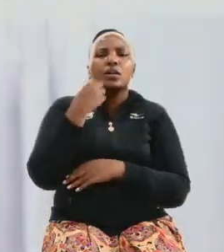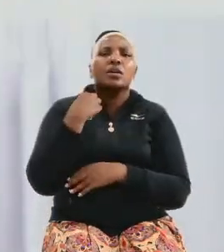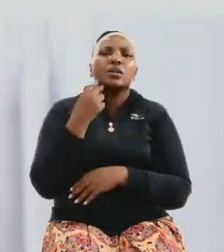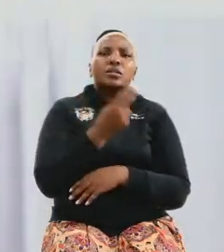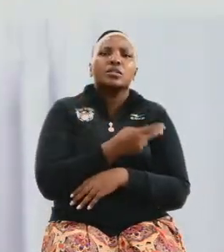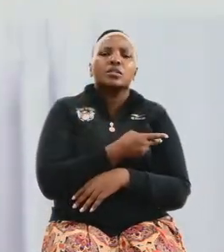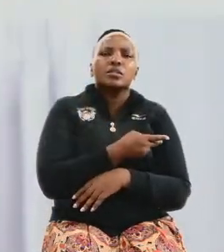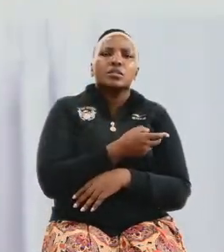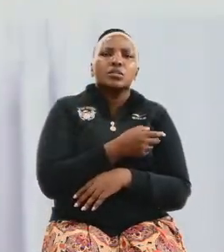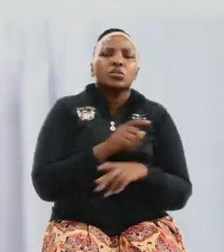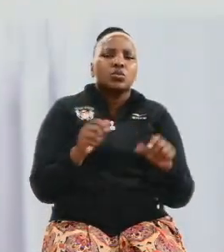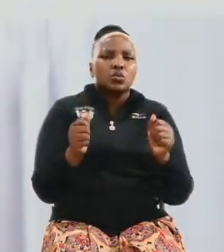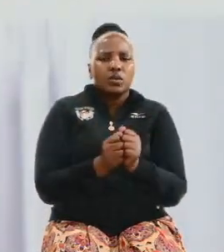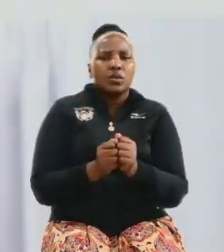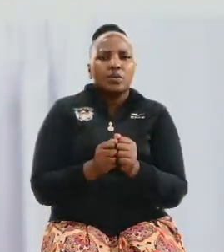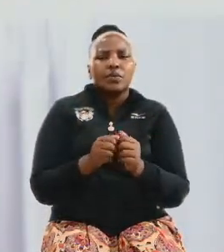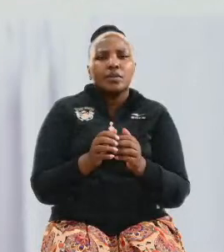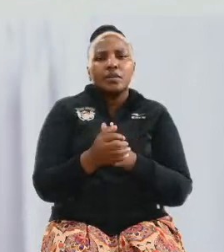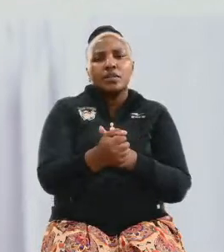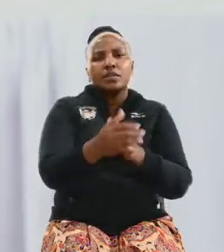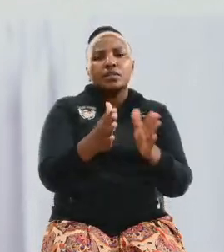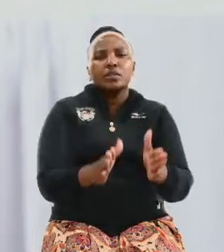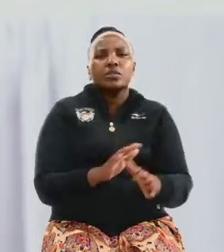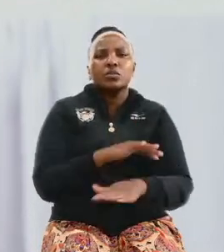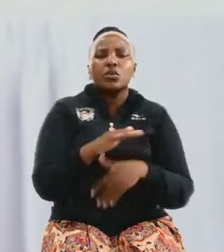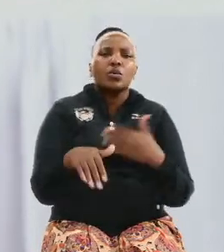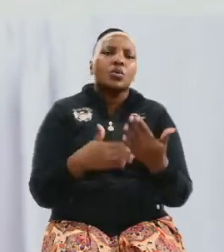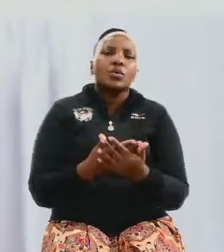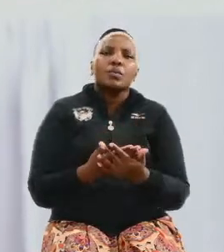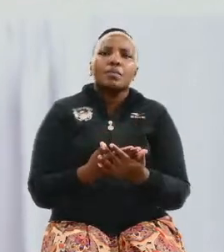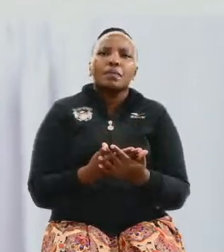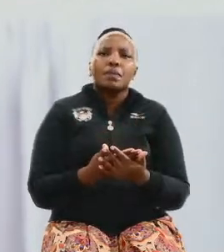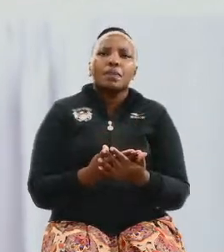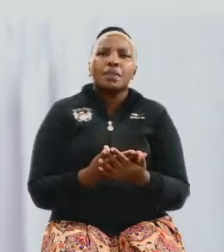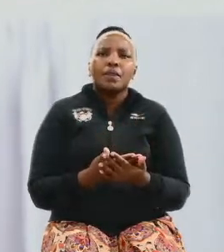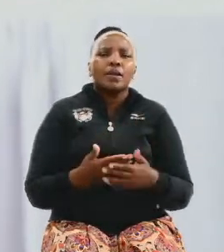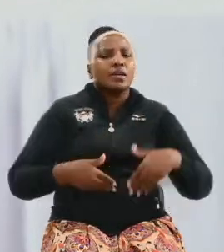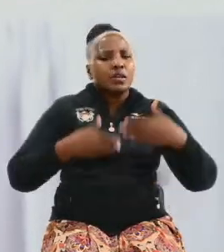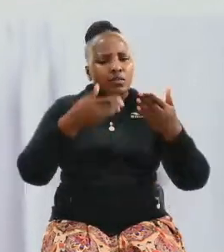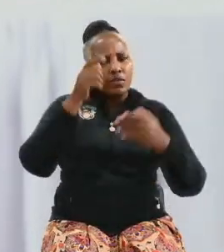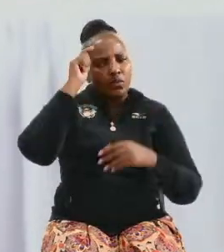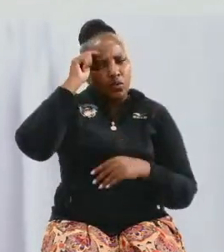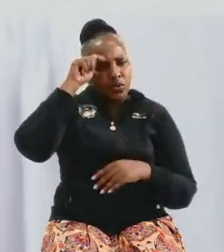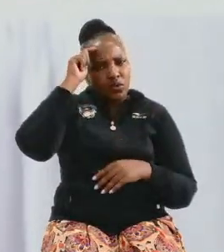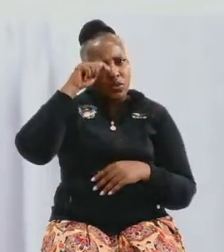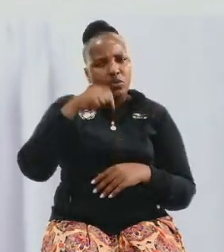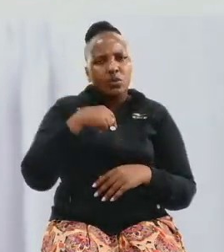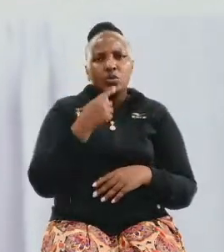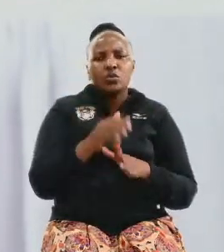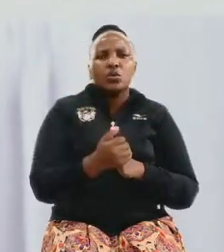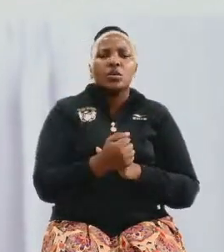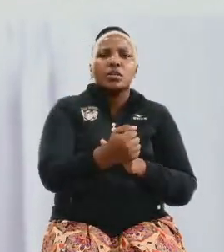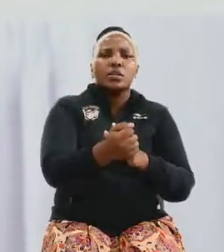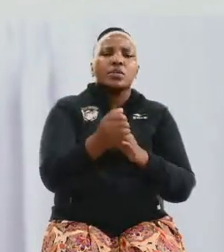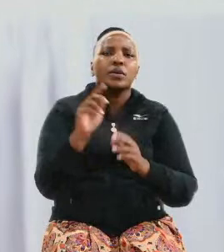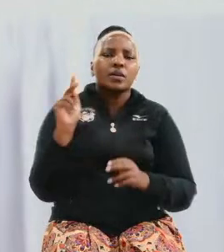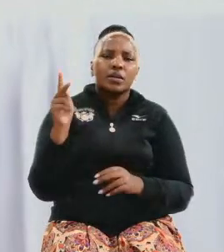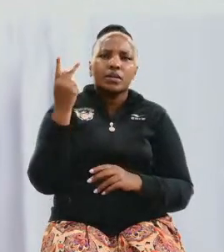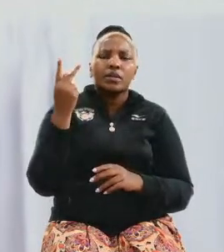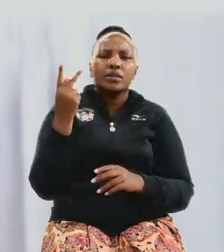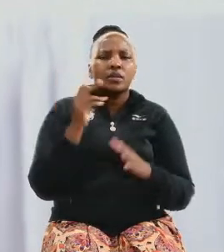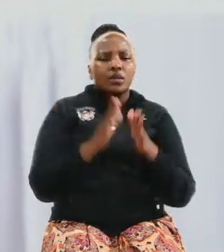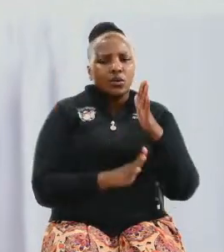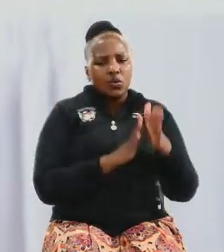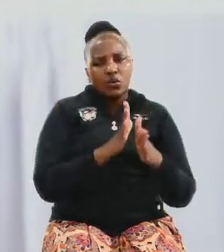na hata viongozi wetu tutawakabidhi mikononi yako Bwana. Uweze kuwapea hekima, waweze kuongoza hii nchi kulingana